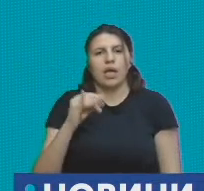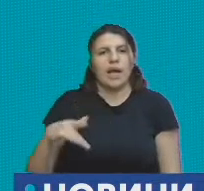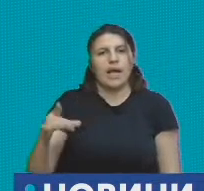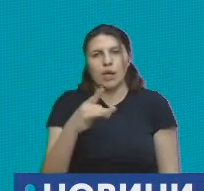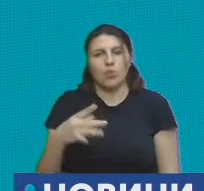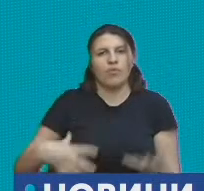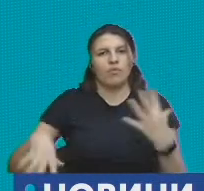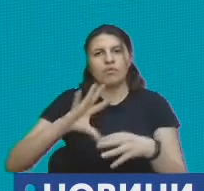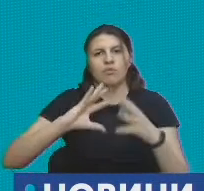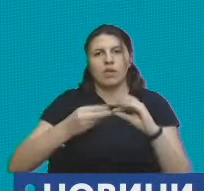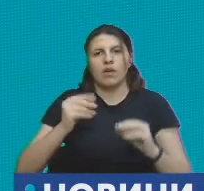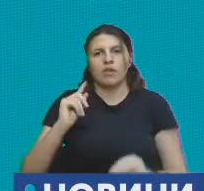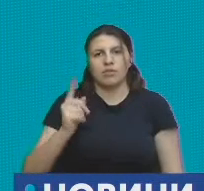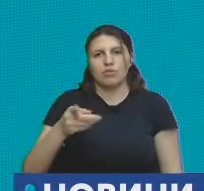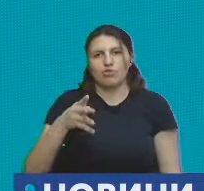їх